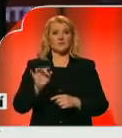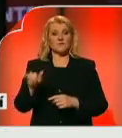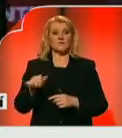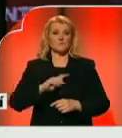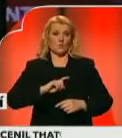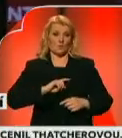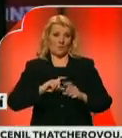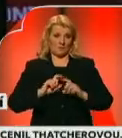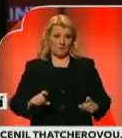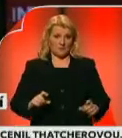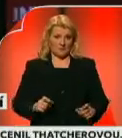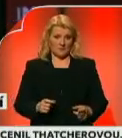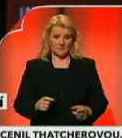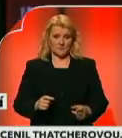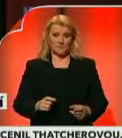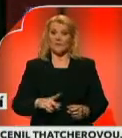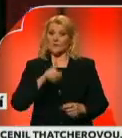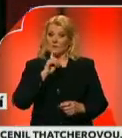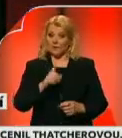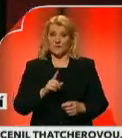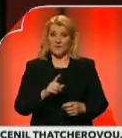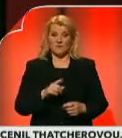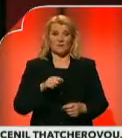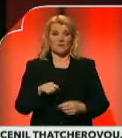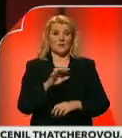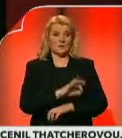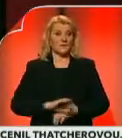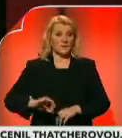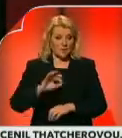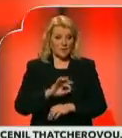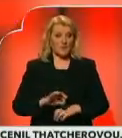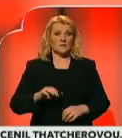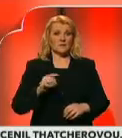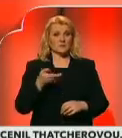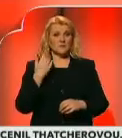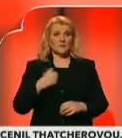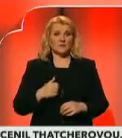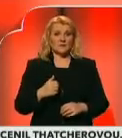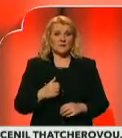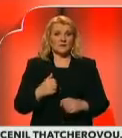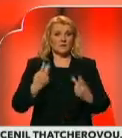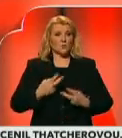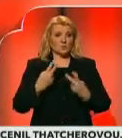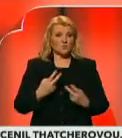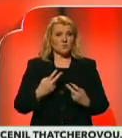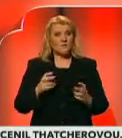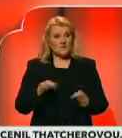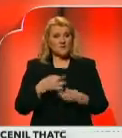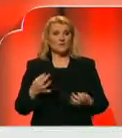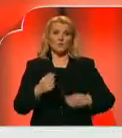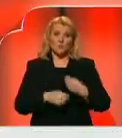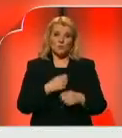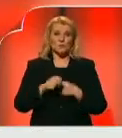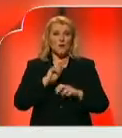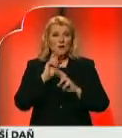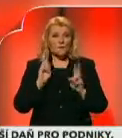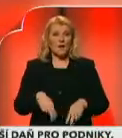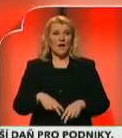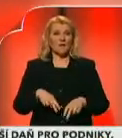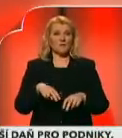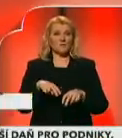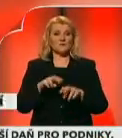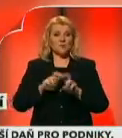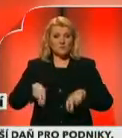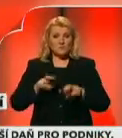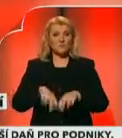banky. Pane Drábku, skutečně vám nestál ten projekt, který byl tak klíčový za to, abyste si aspoň udělali právní analýzy,